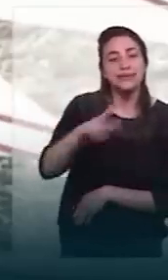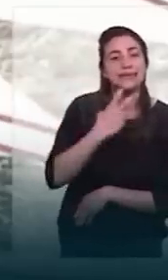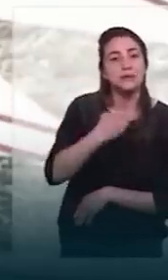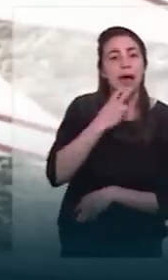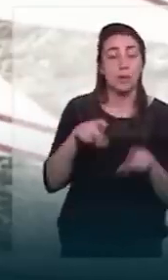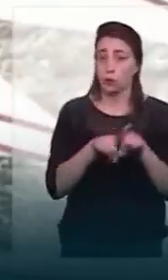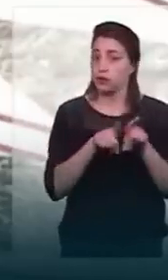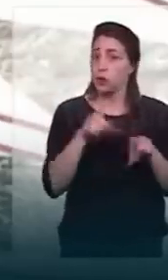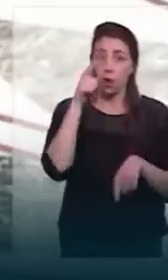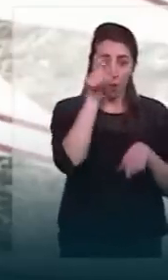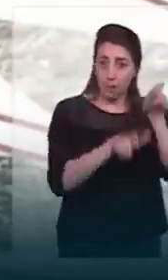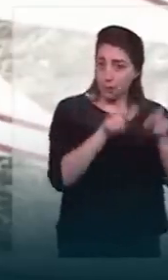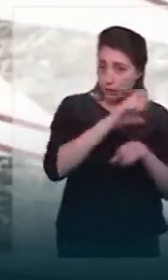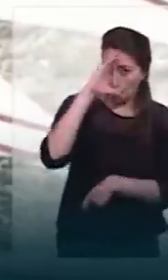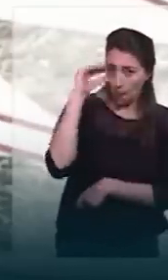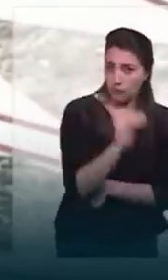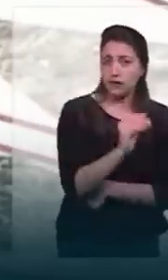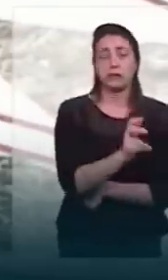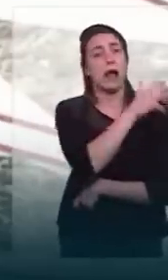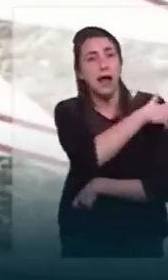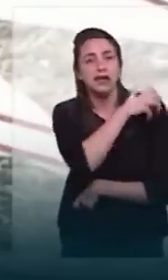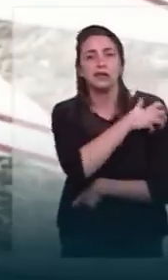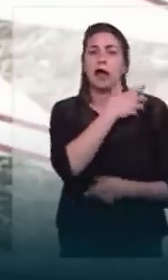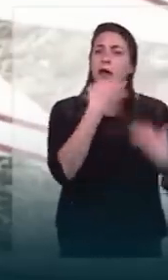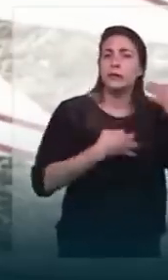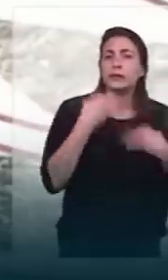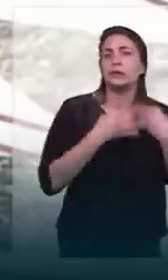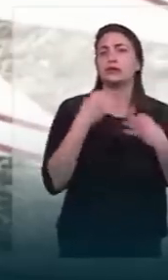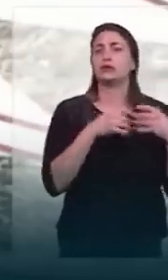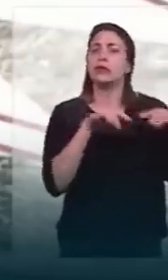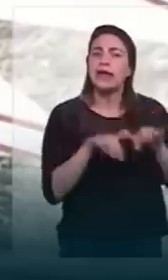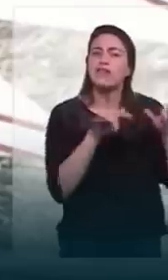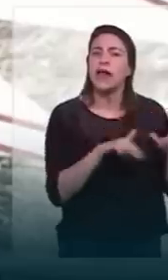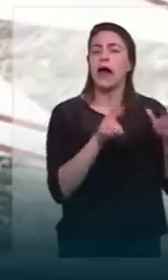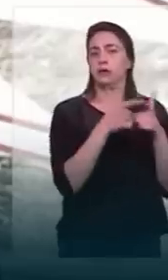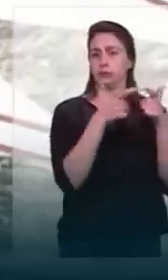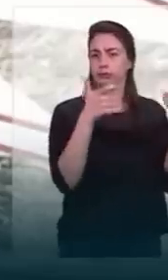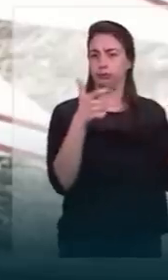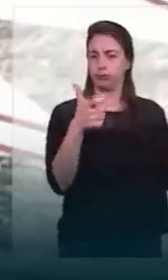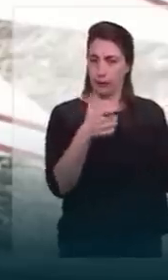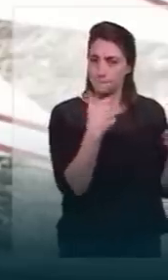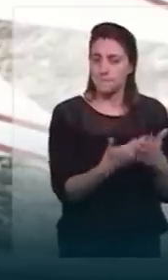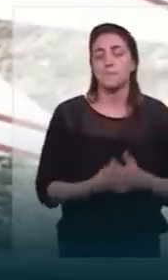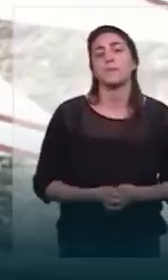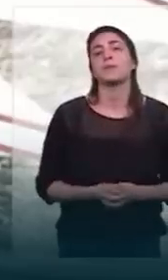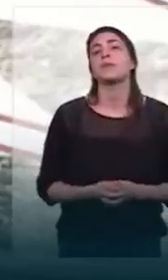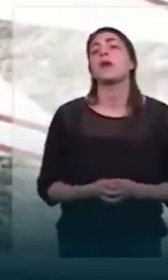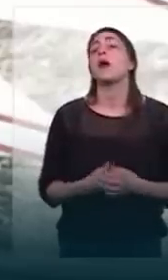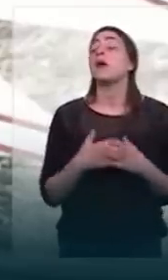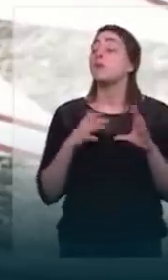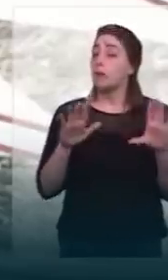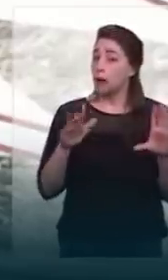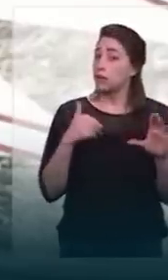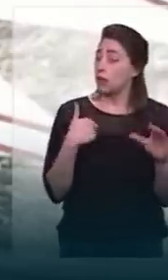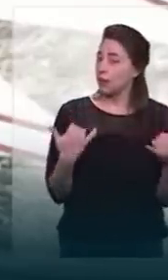les greffiers, les avocats, les agents pénitentiaires, les services administratifs. Mais ma réponse à votre brève question n'est pas tout à fait terminée.